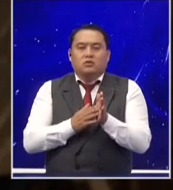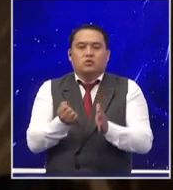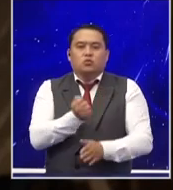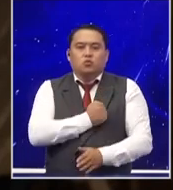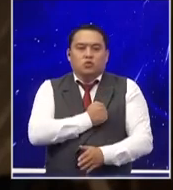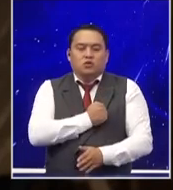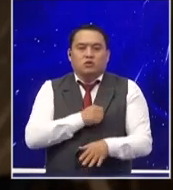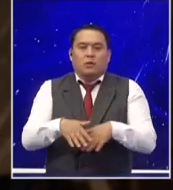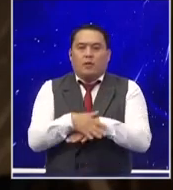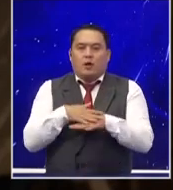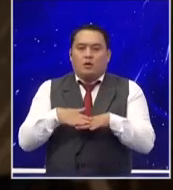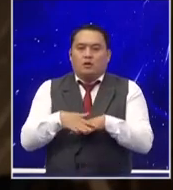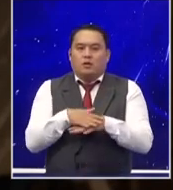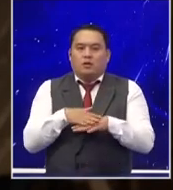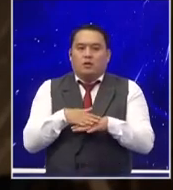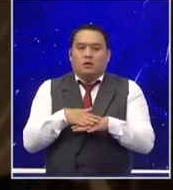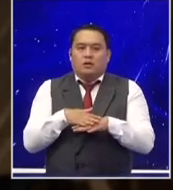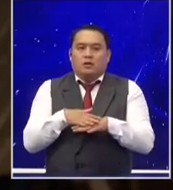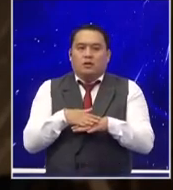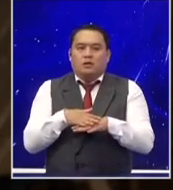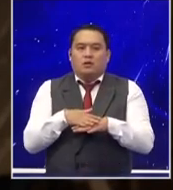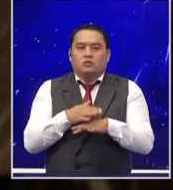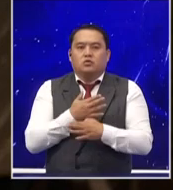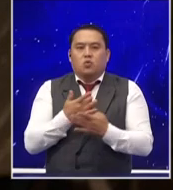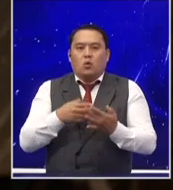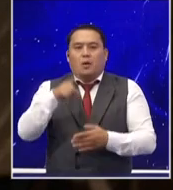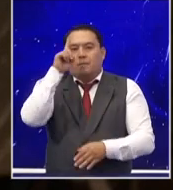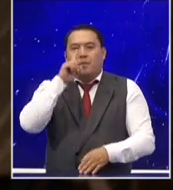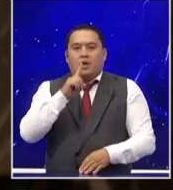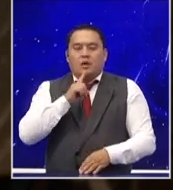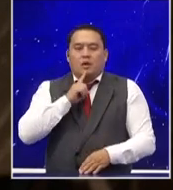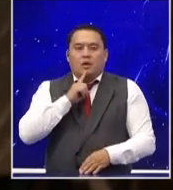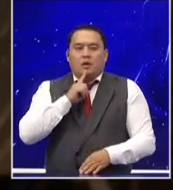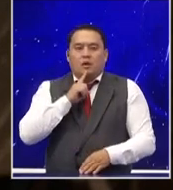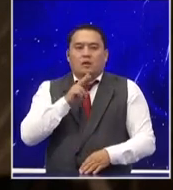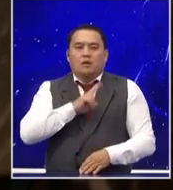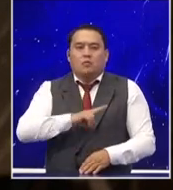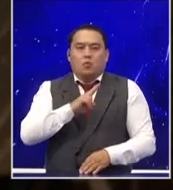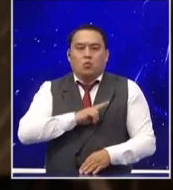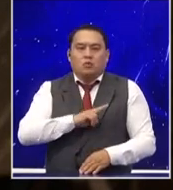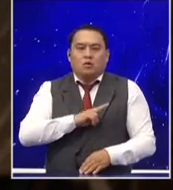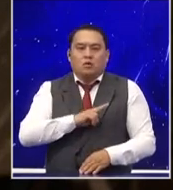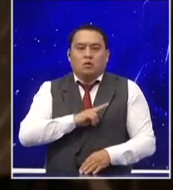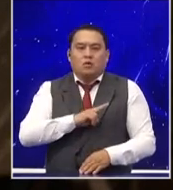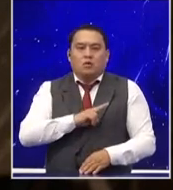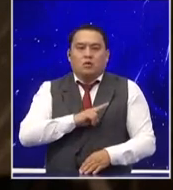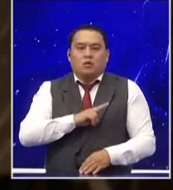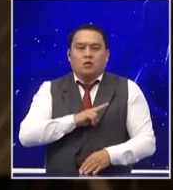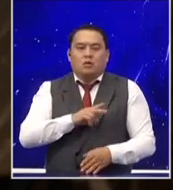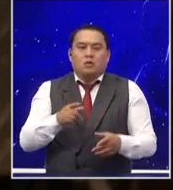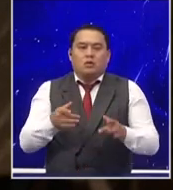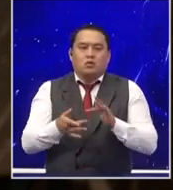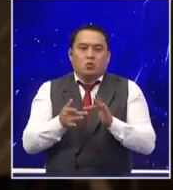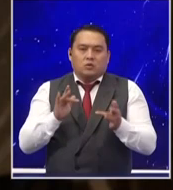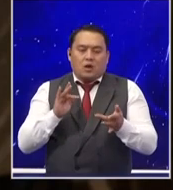понимаете это вот сколько месяцев мы же по онлайну работаем все таки онлайн из онлайн это все